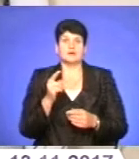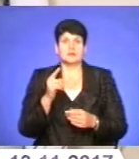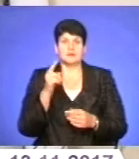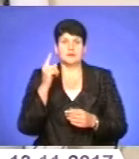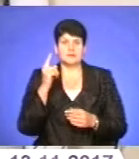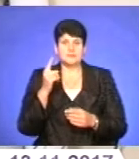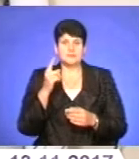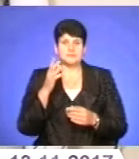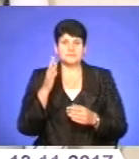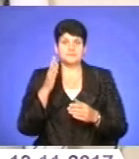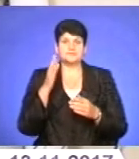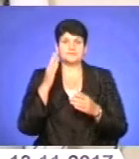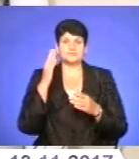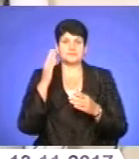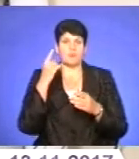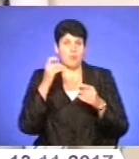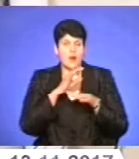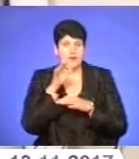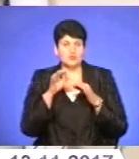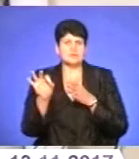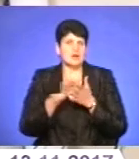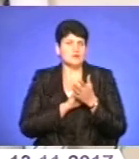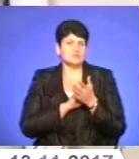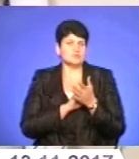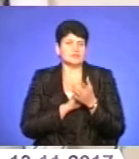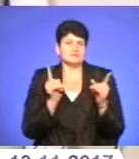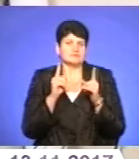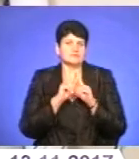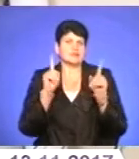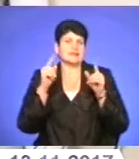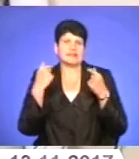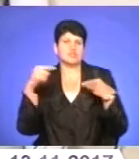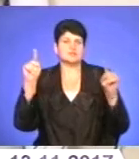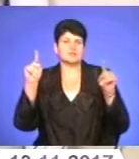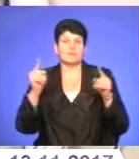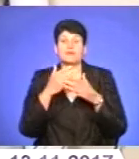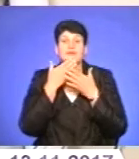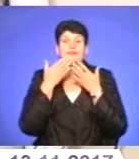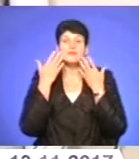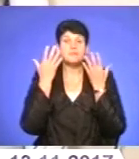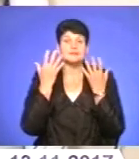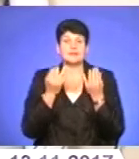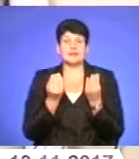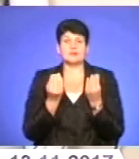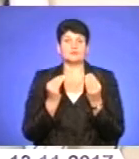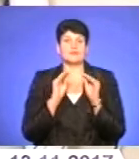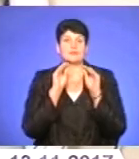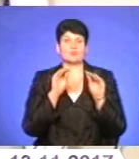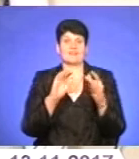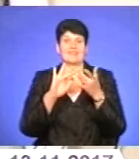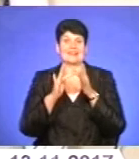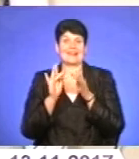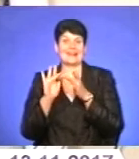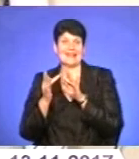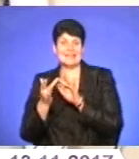з одної вже ідеї, з одного проєкту, зразу десь визріває другий, бо нема дня, щоб він не виставив у інтернеті